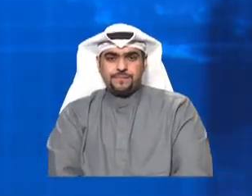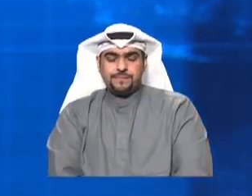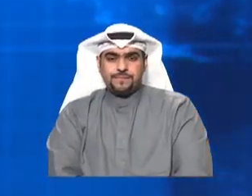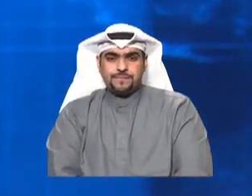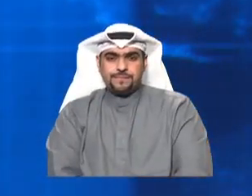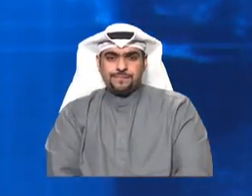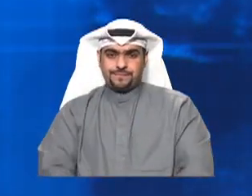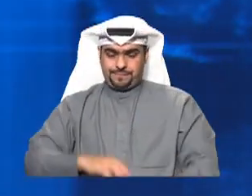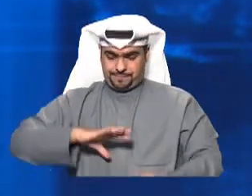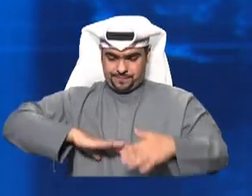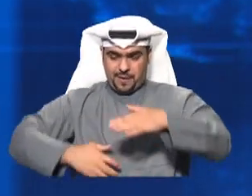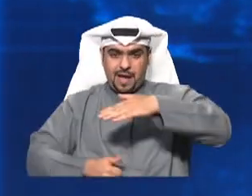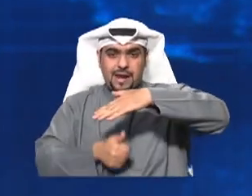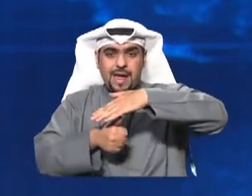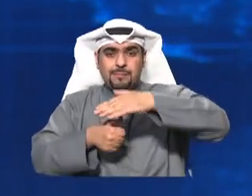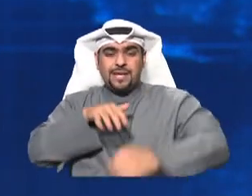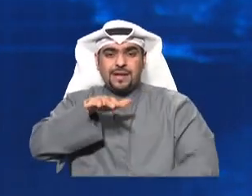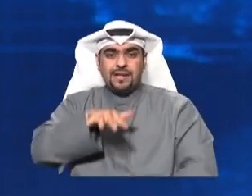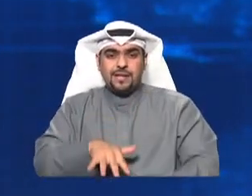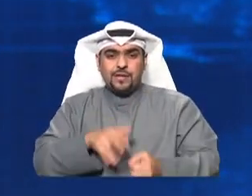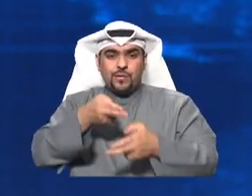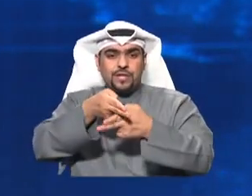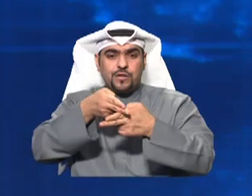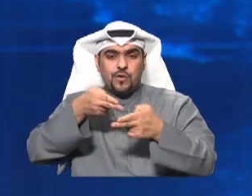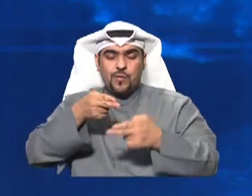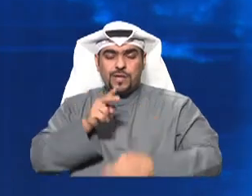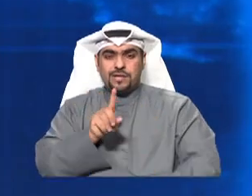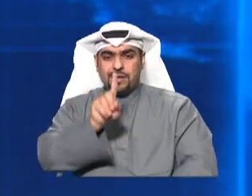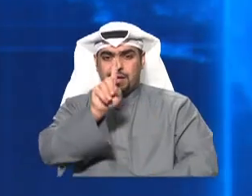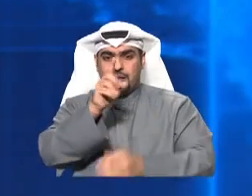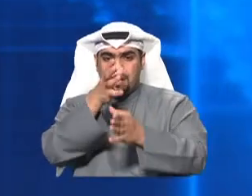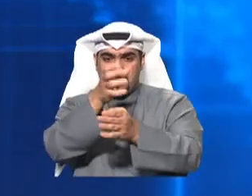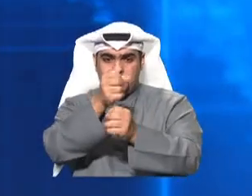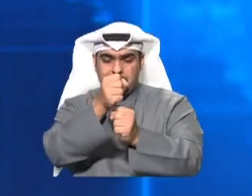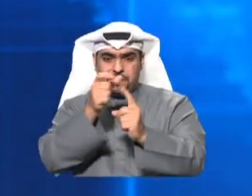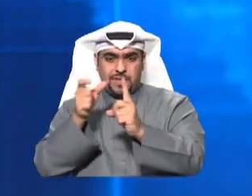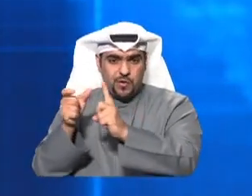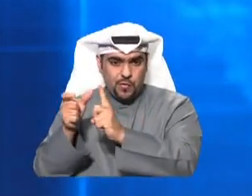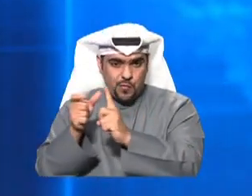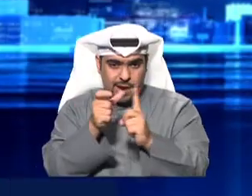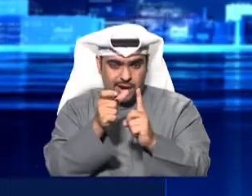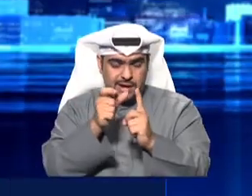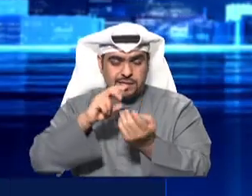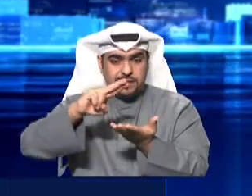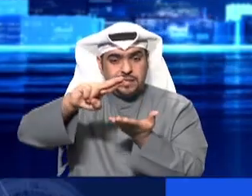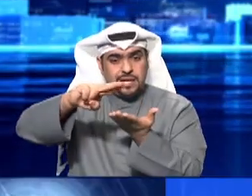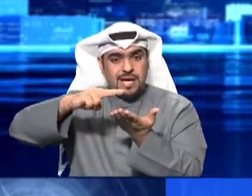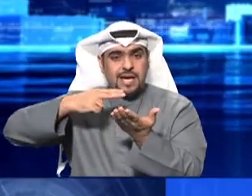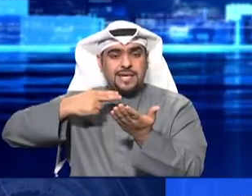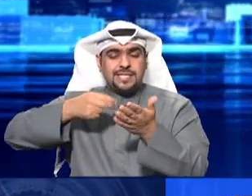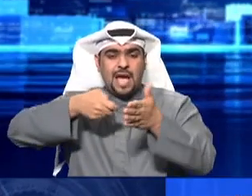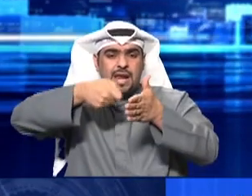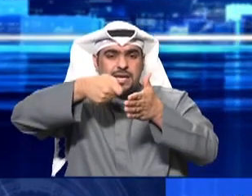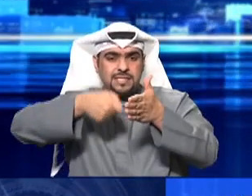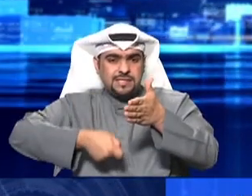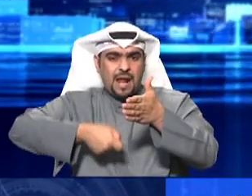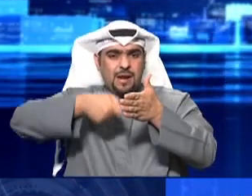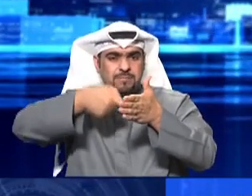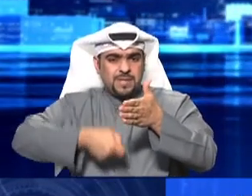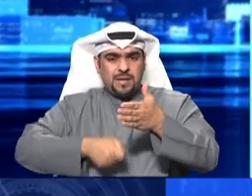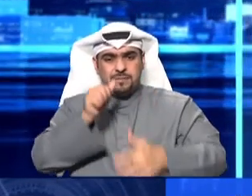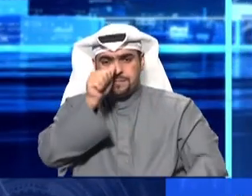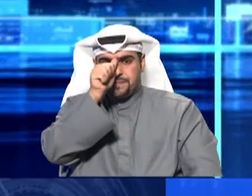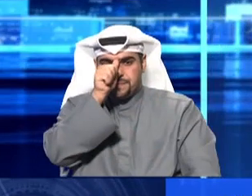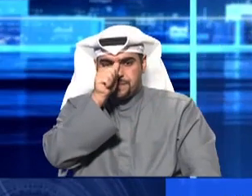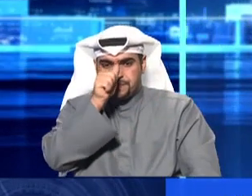تلقى حضرة صاحب السمو أمير البلاد الشيخ نواف الأحمد الجابر الصباح حفظه الله ورعاه برقية تعزية من أخيه صاحب